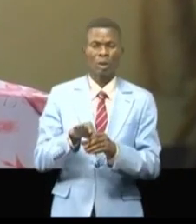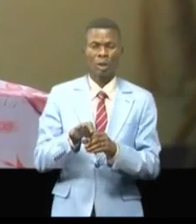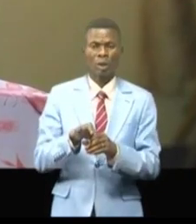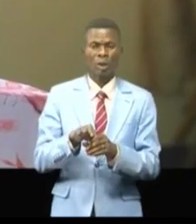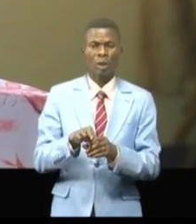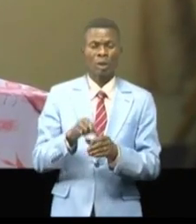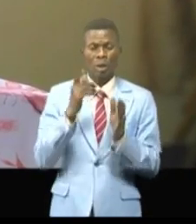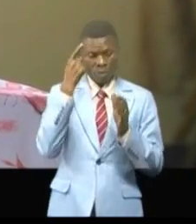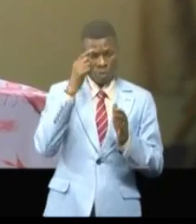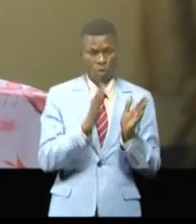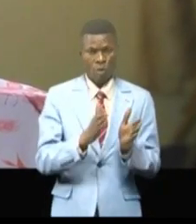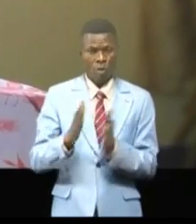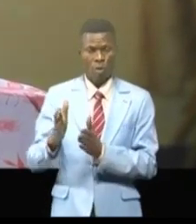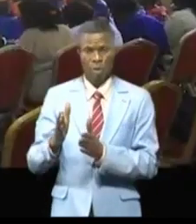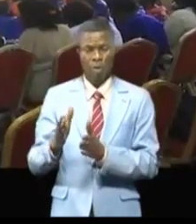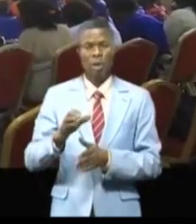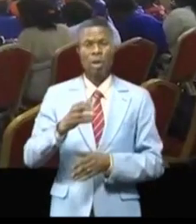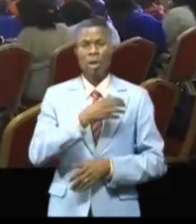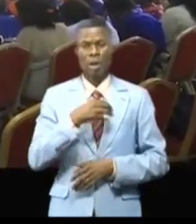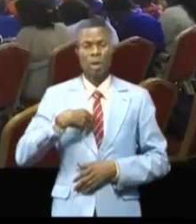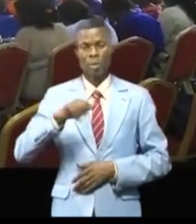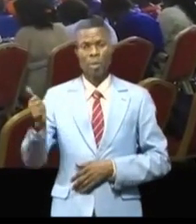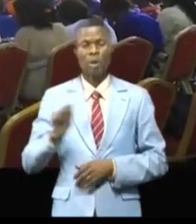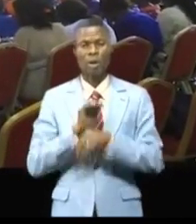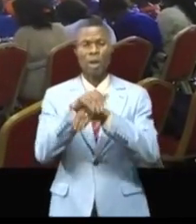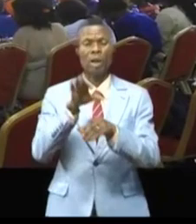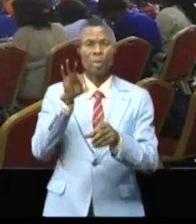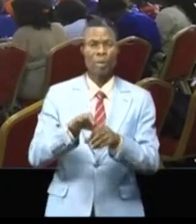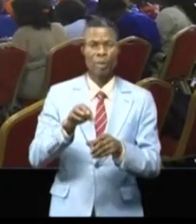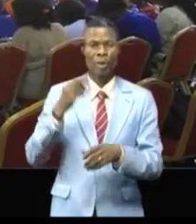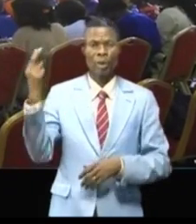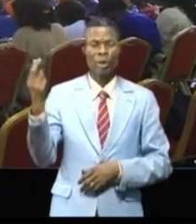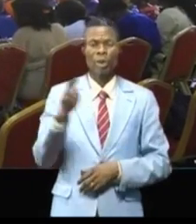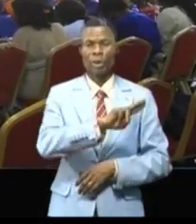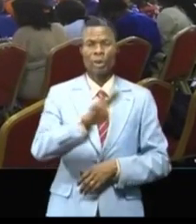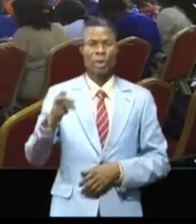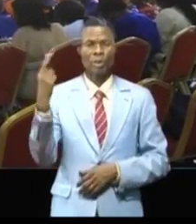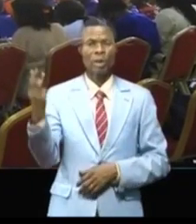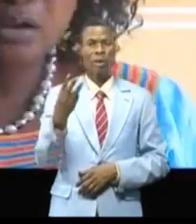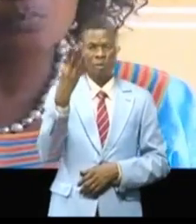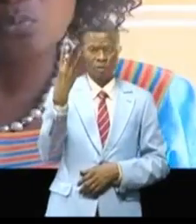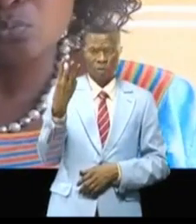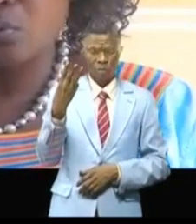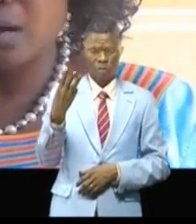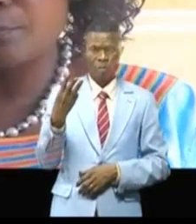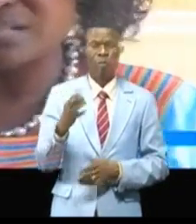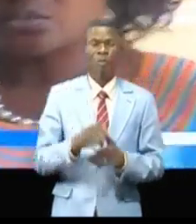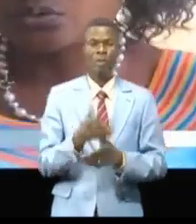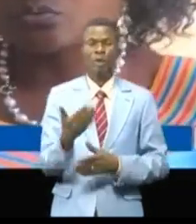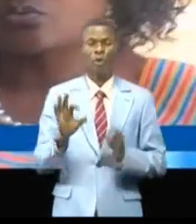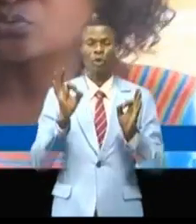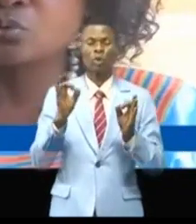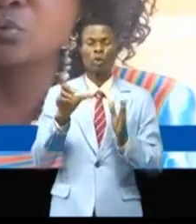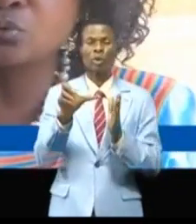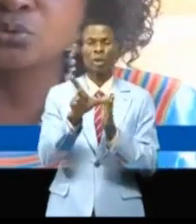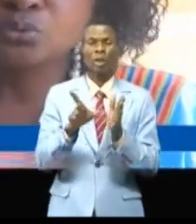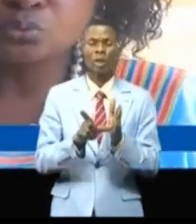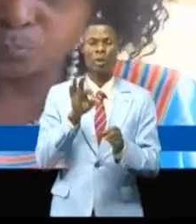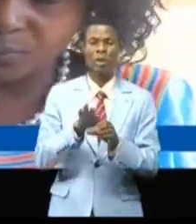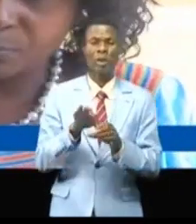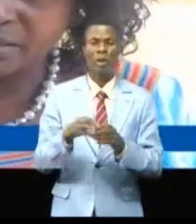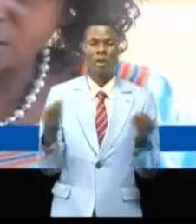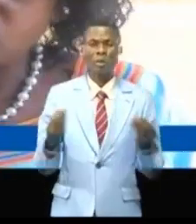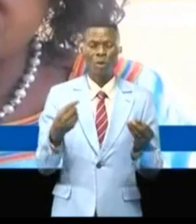de préparer les autres femmes aux élections de 2023. Les innovations de la loi électorale, pourquoi ? Parce que nous voulons